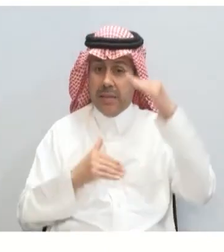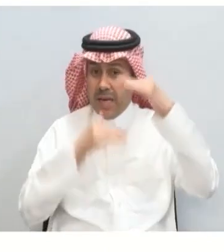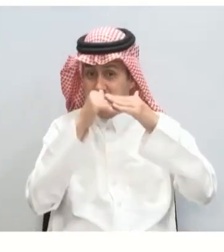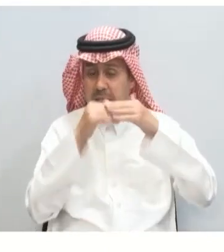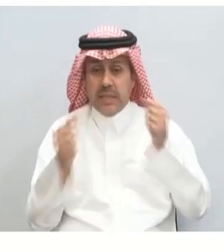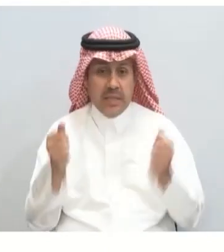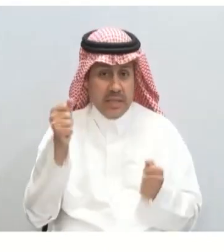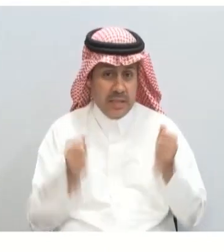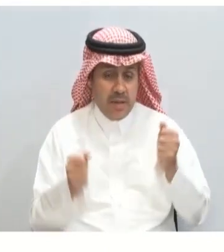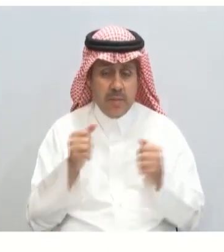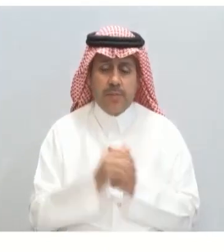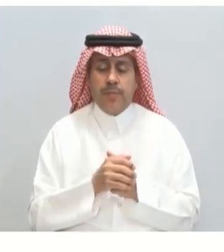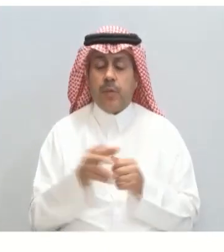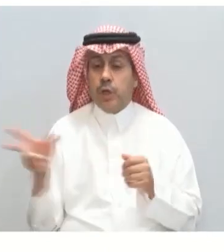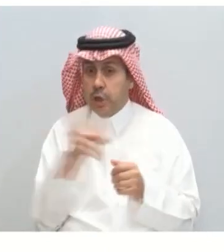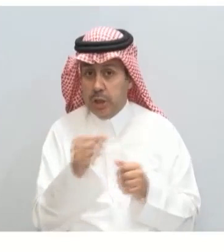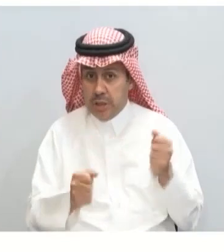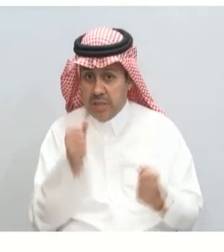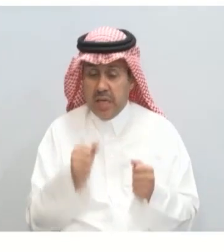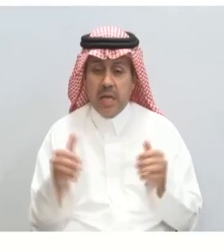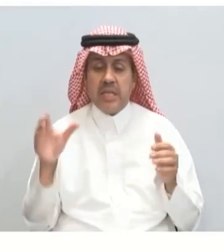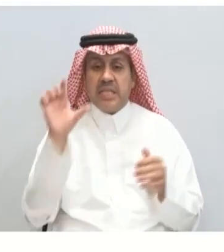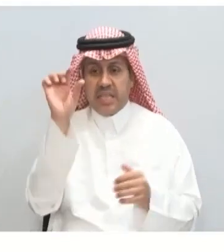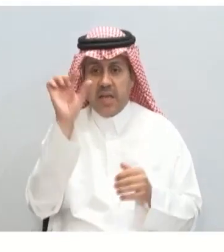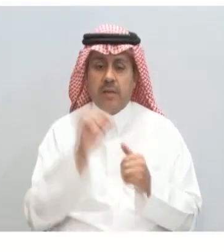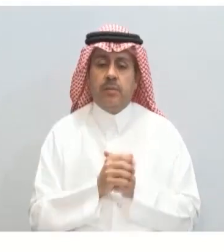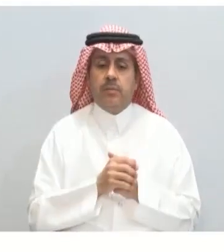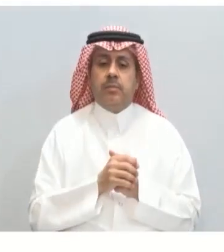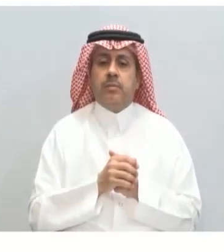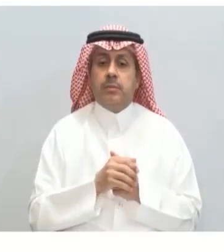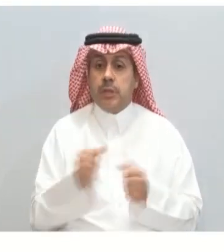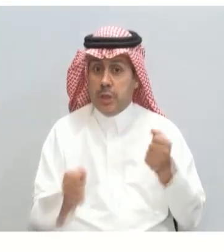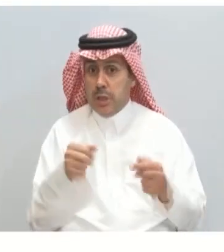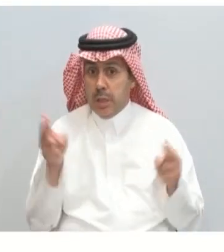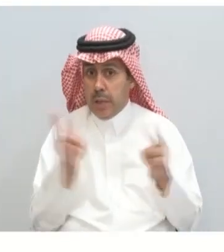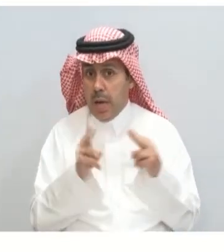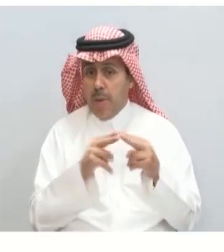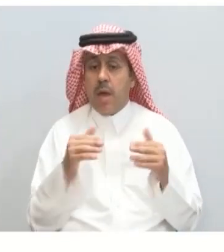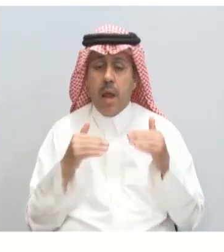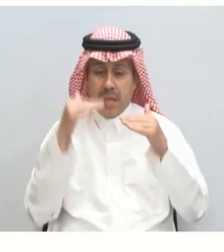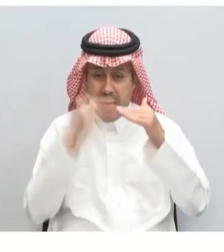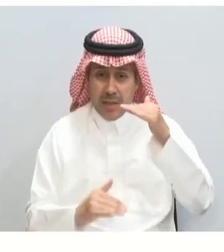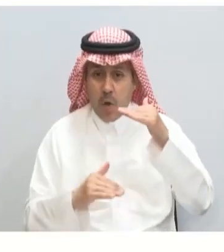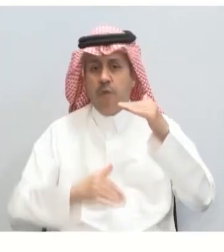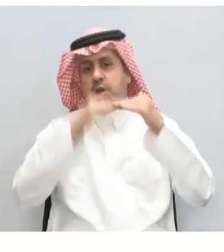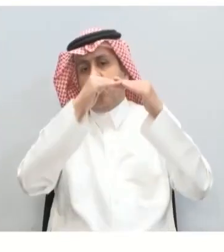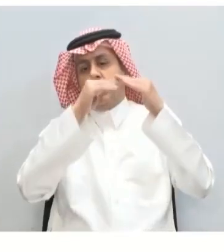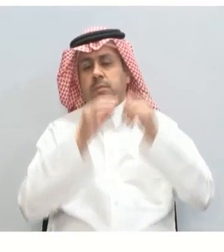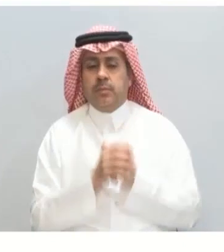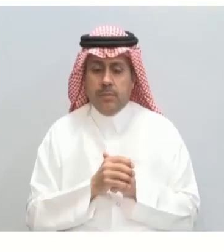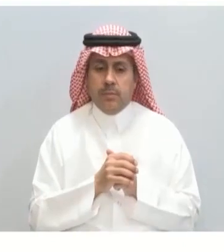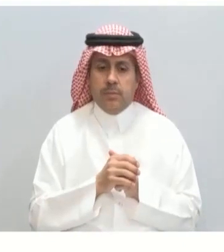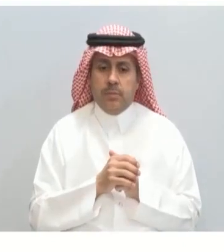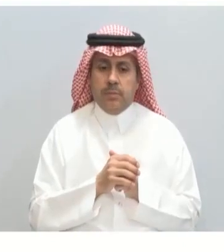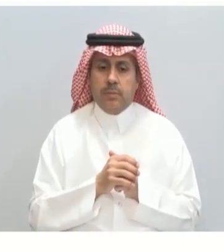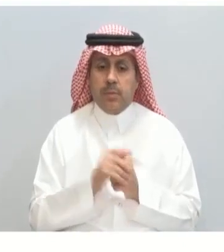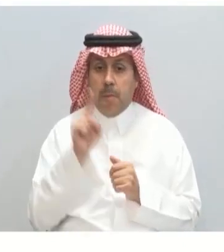للسيارات او القدره الانتاجيه القصوى للسيارات الصغيره كذلك السيارات الكهربائيه لدينا حد ادنى وحد اقصى